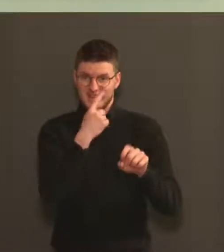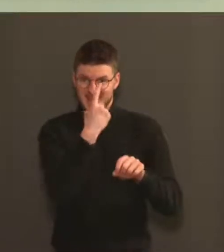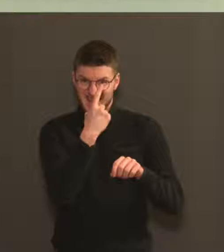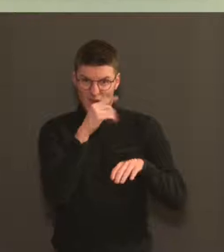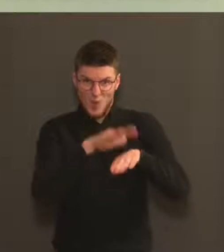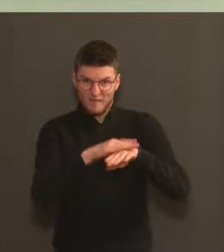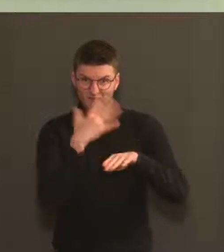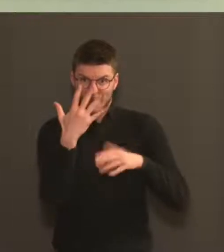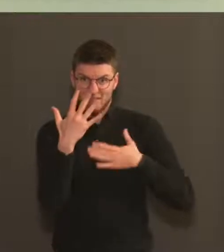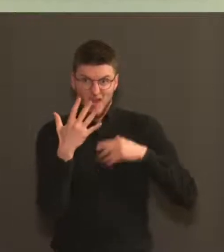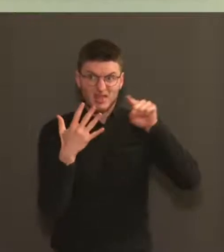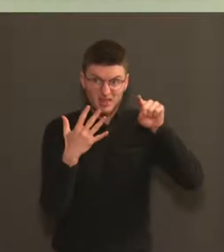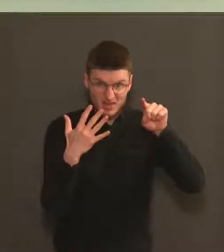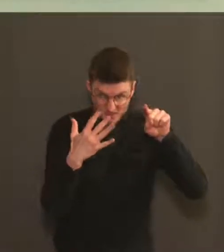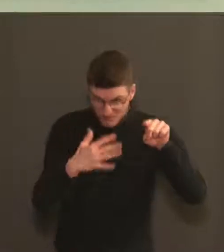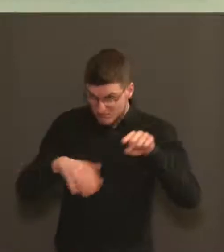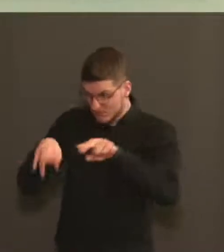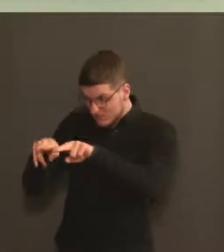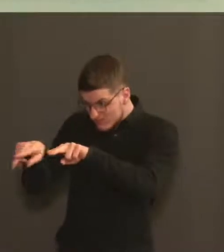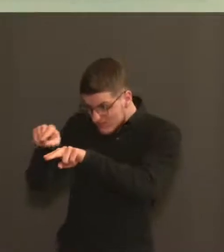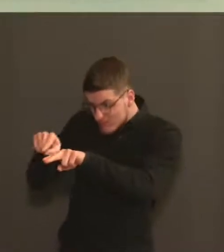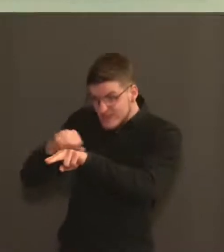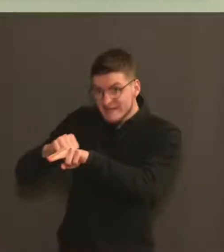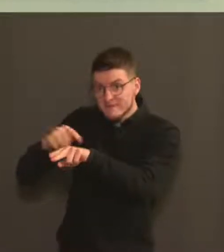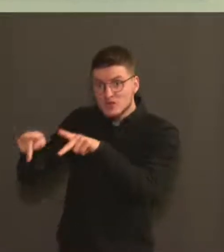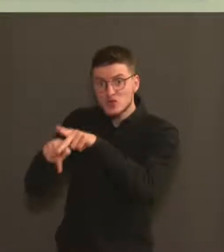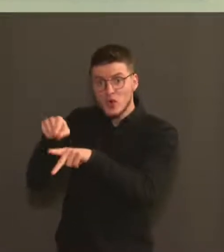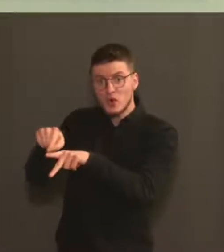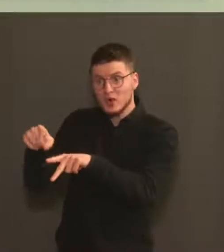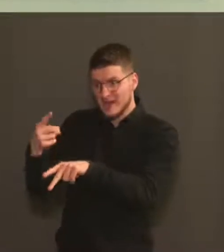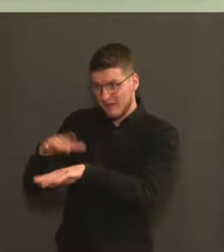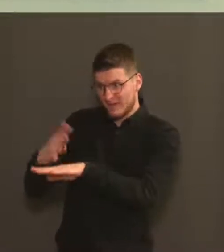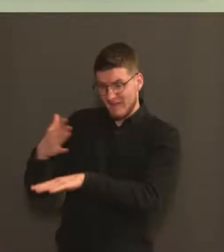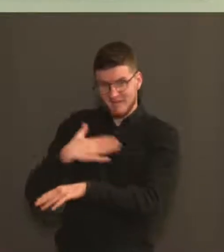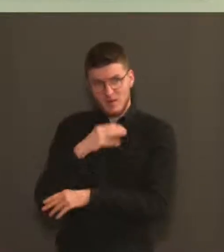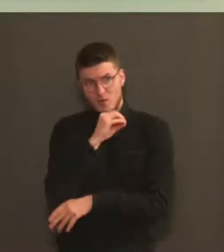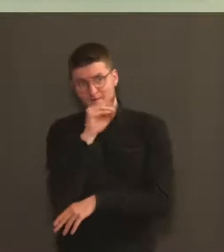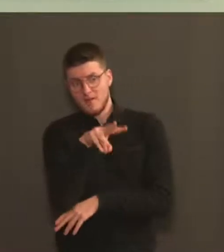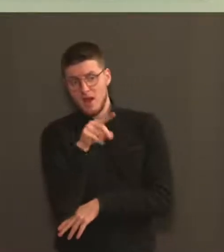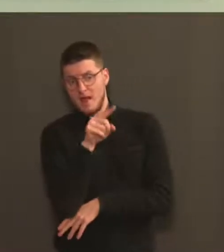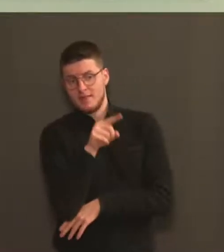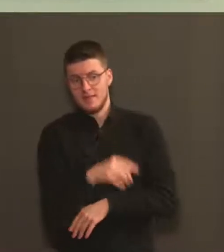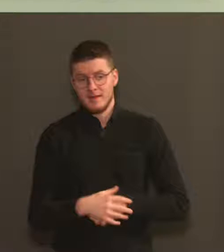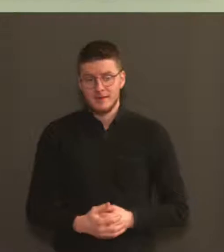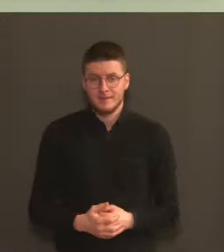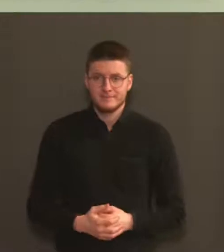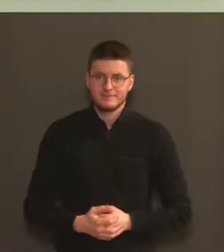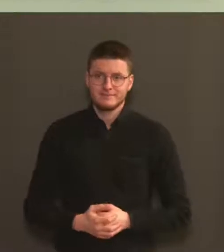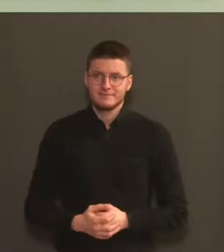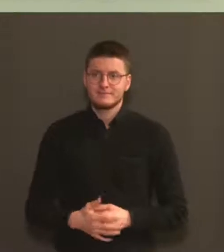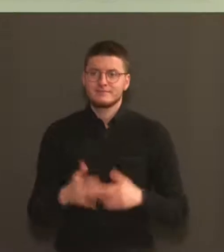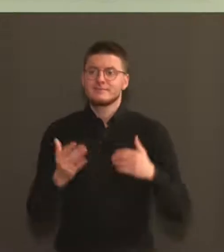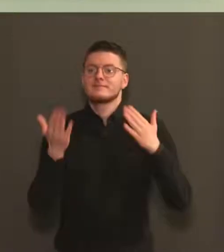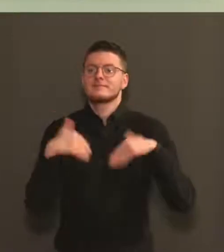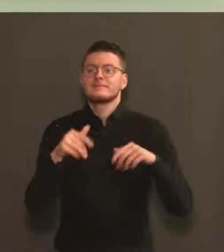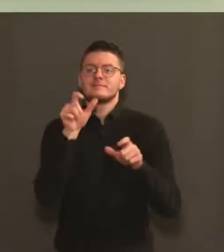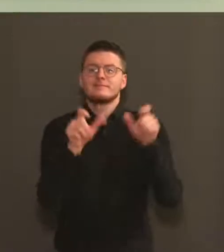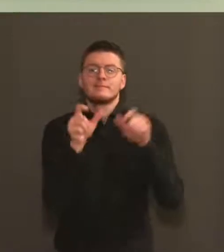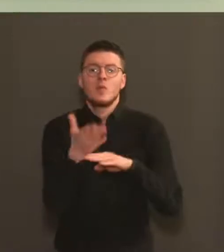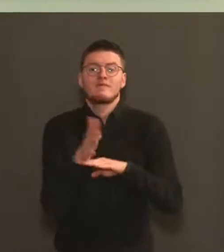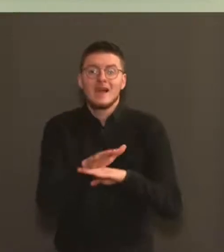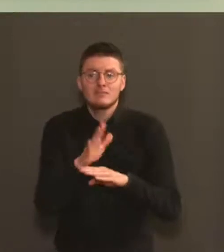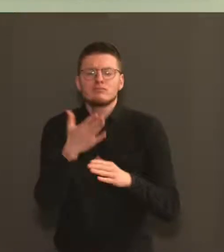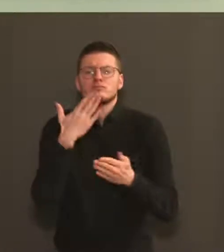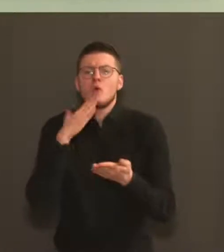intensieve zorgenpatiënten in België. De overlijdens gaan gelukkig verder in